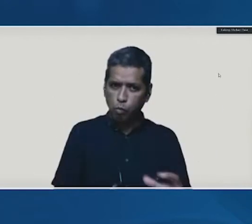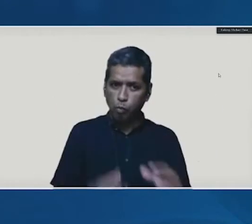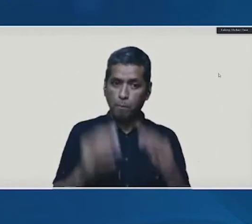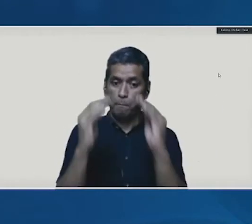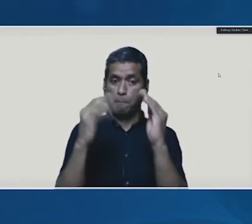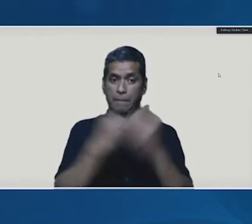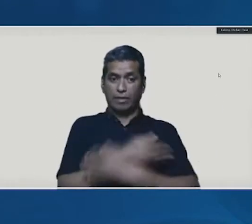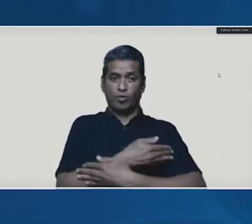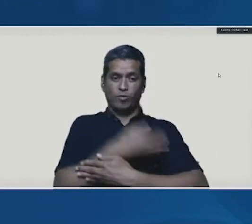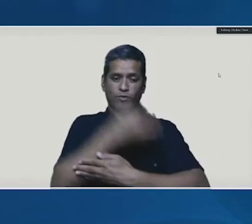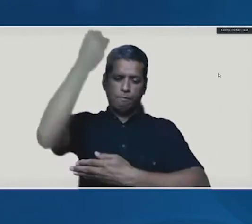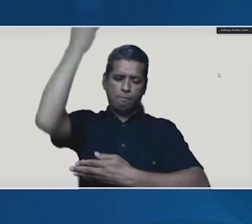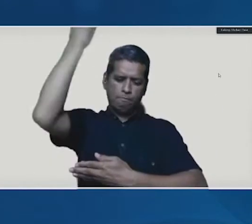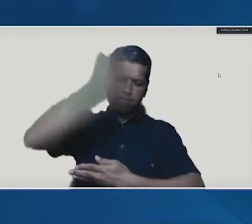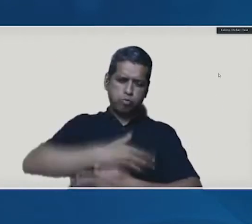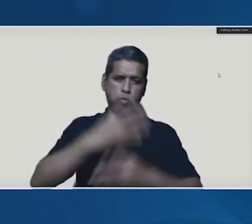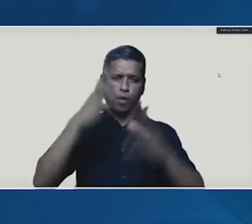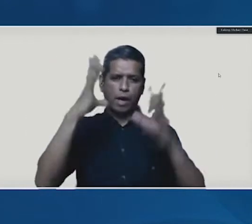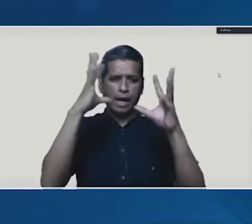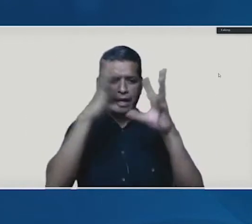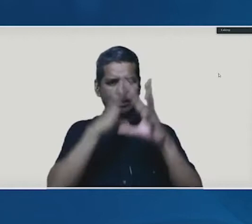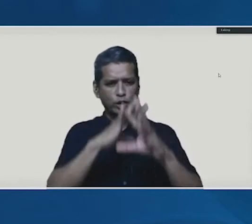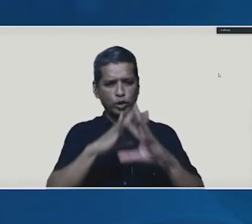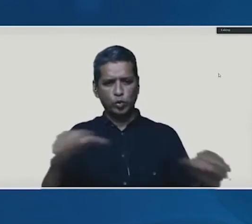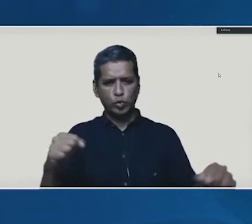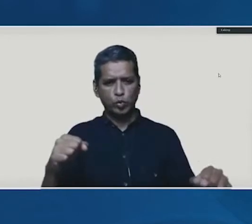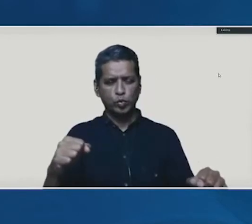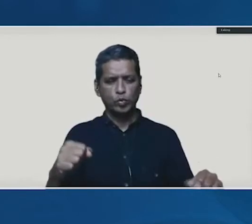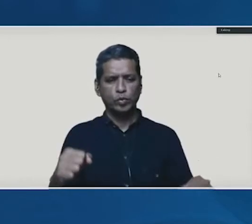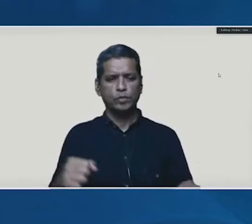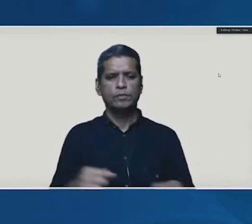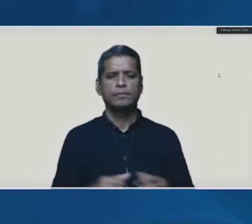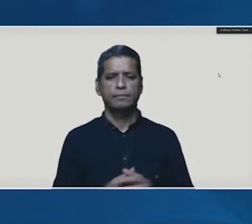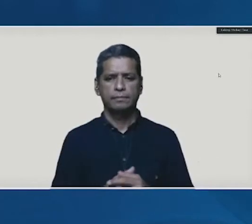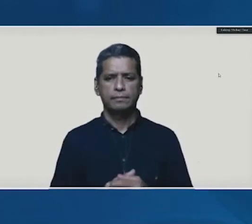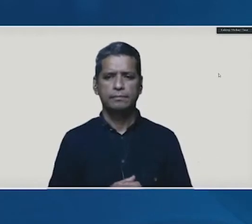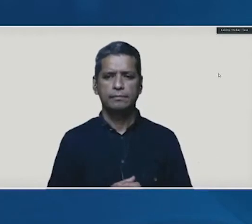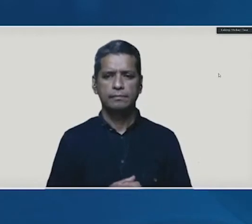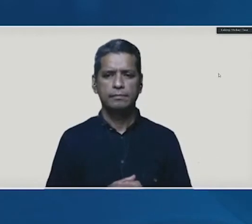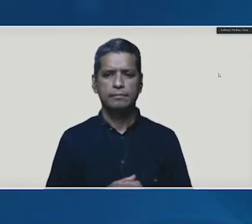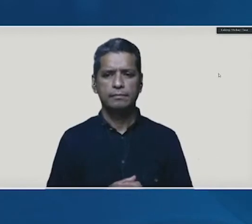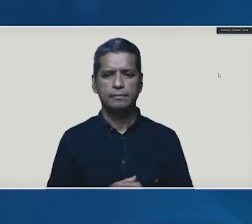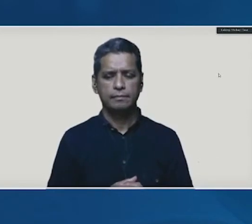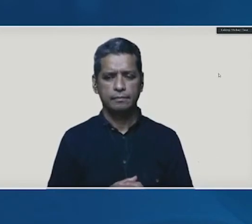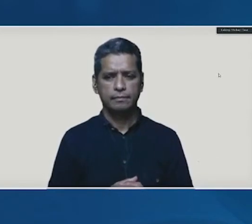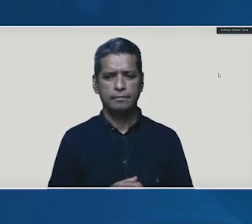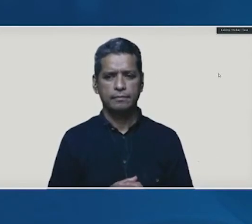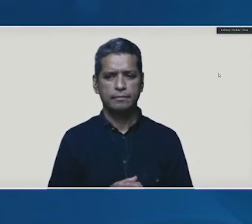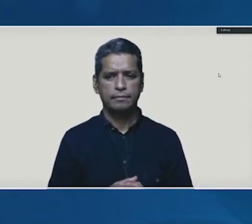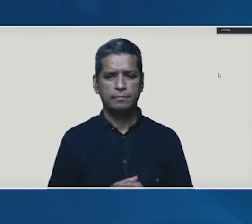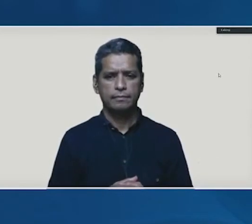jadi patuh yang besar itu hilang musnah